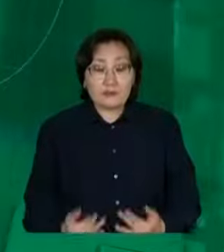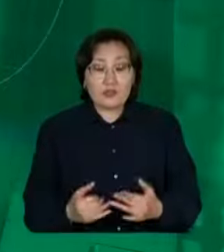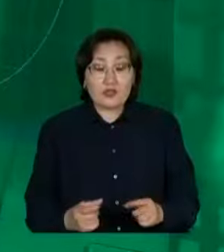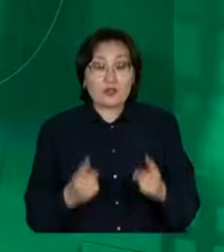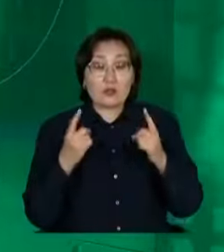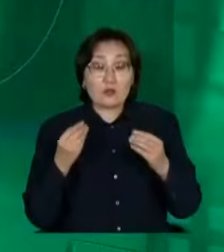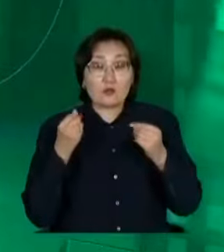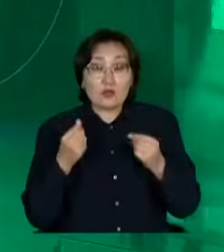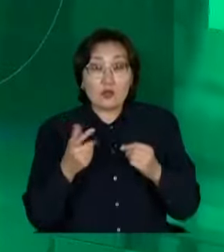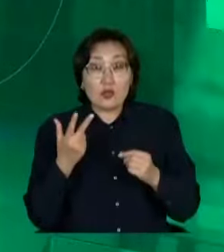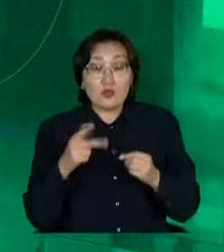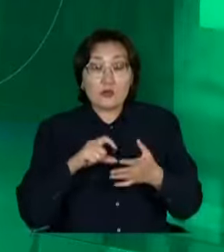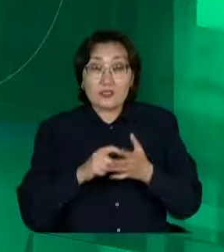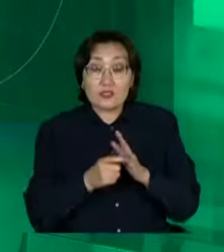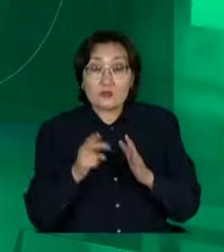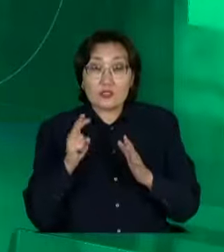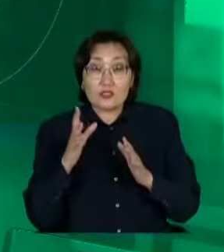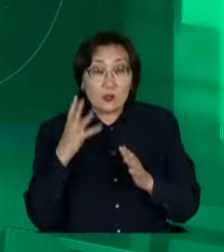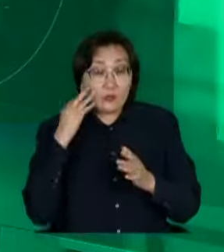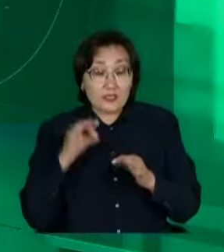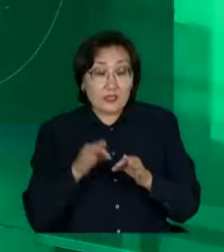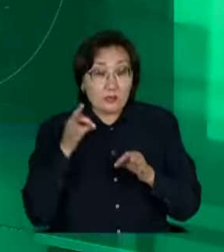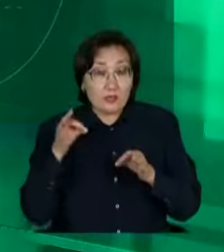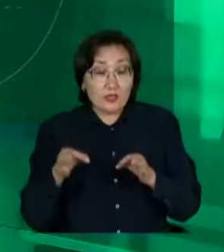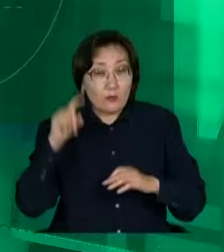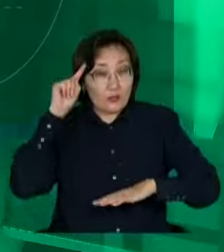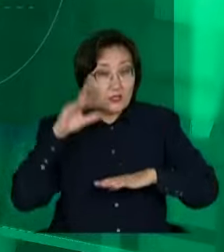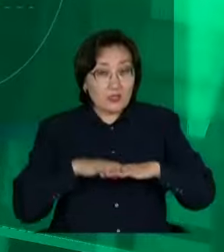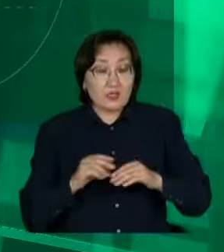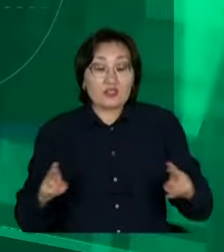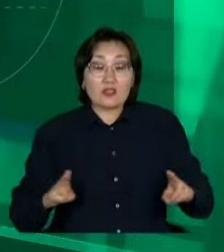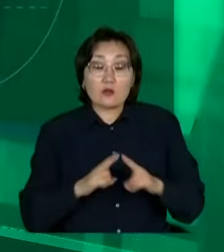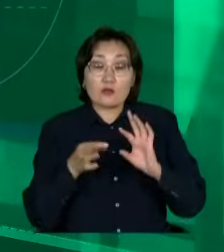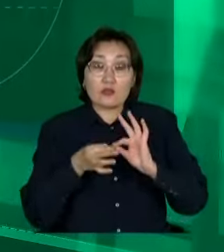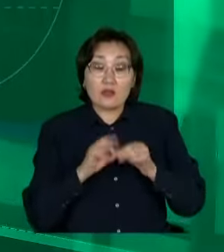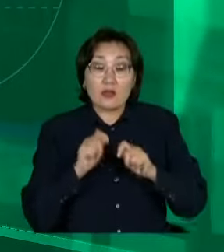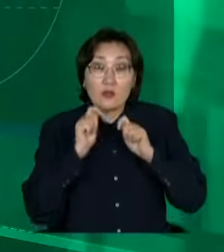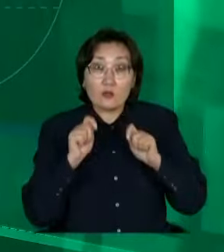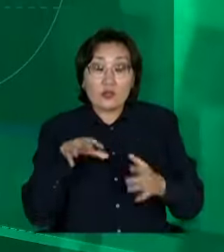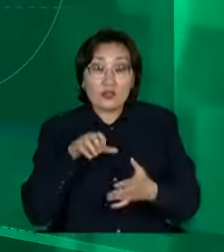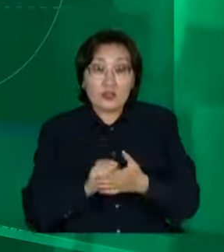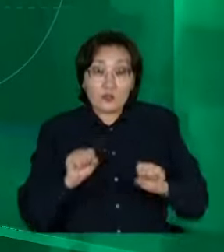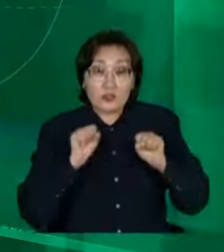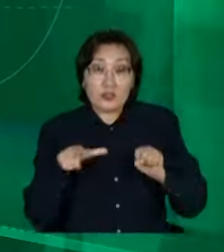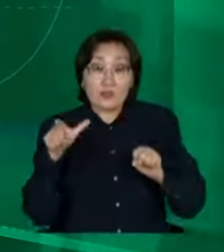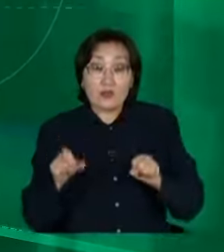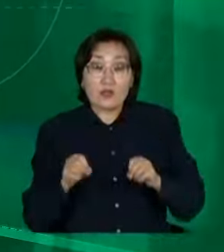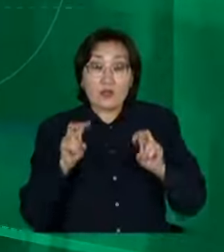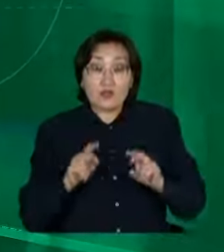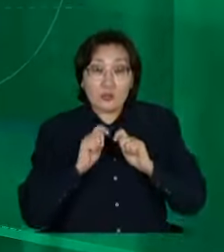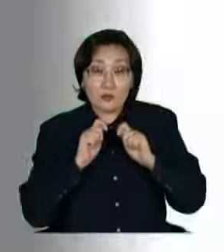Қомақты қаржы, үш бөлмелі пәтер. Алматы облысының әкімдігі Париж олимпиадасының жүлдегерлеріне арнайы сый тарту